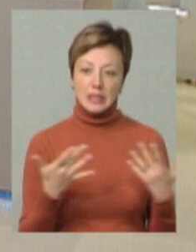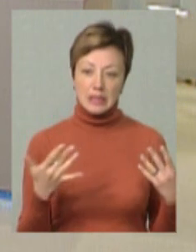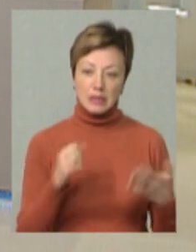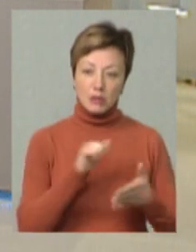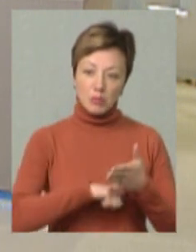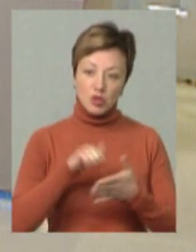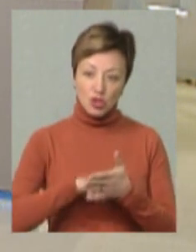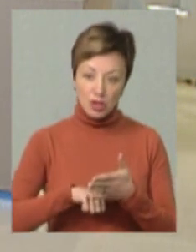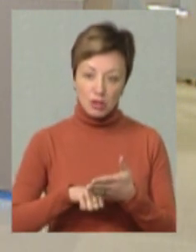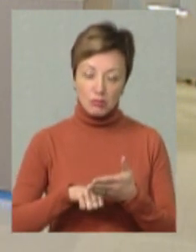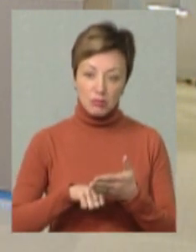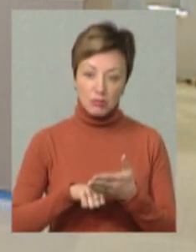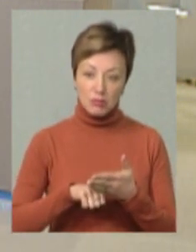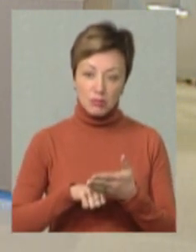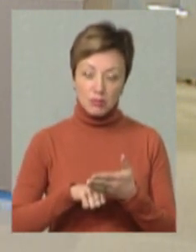причин,